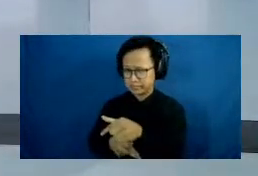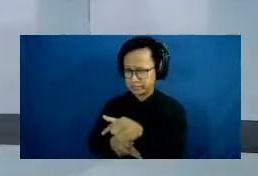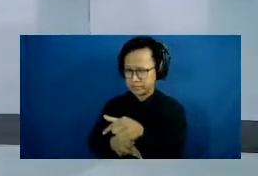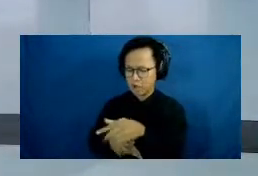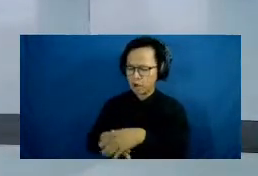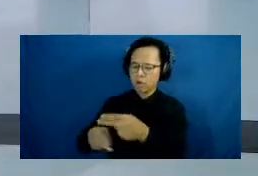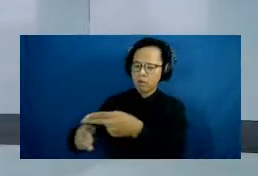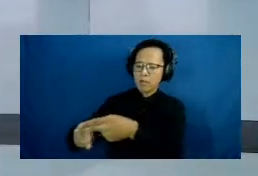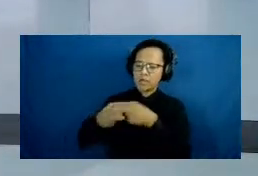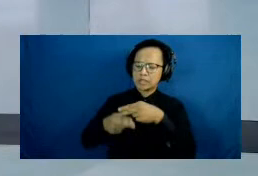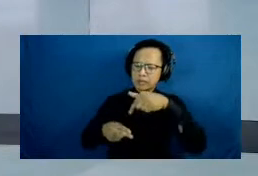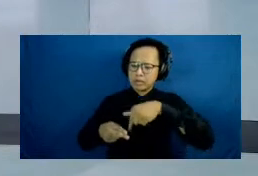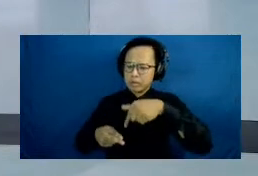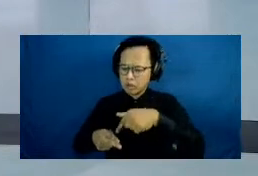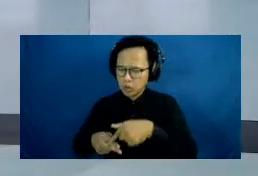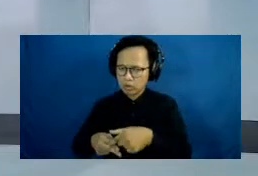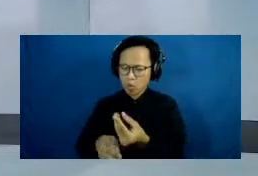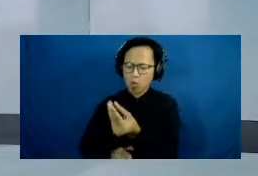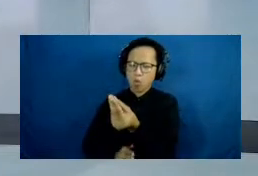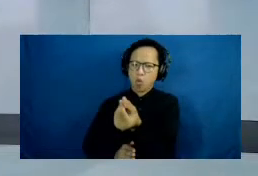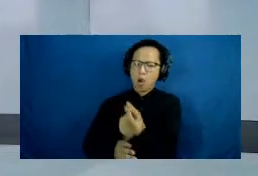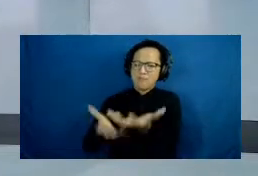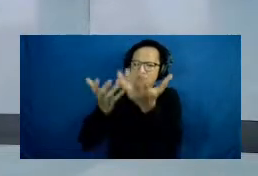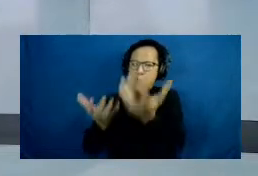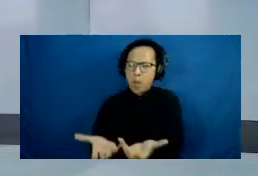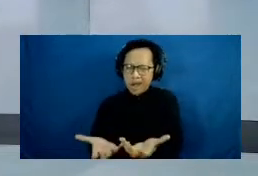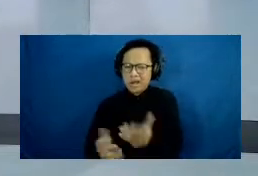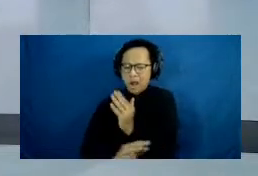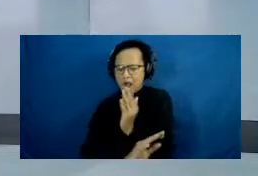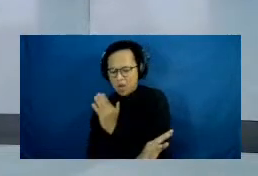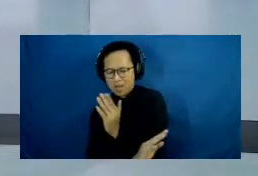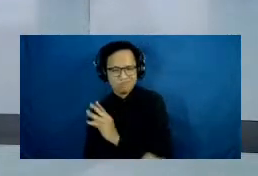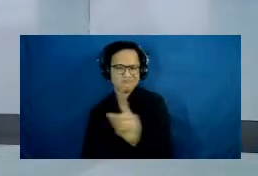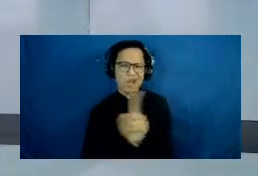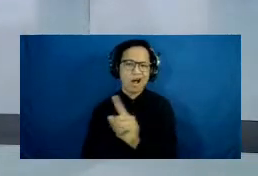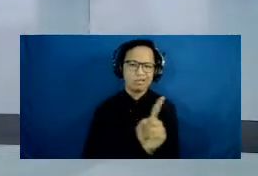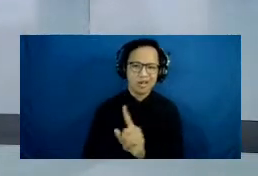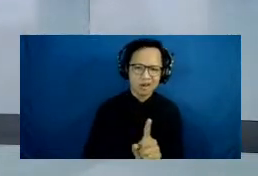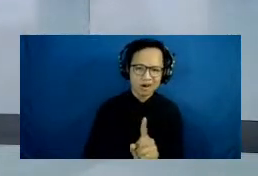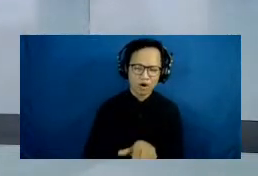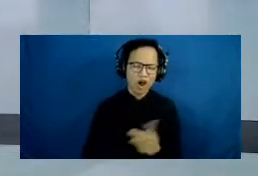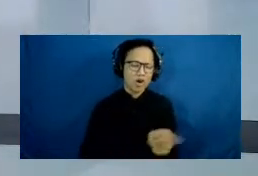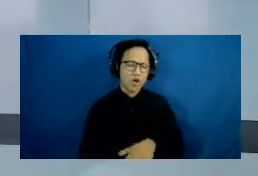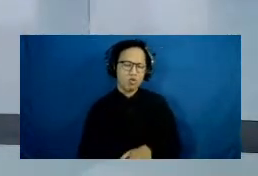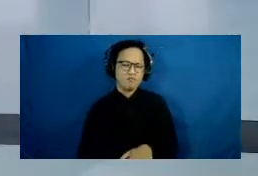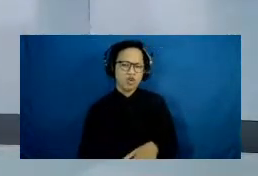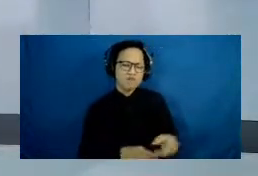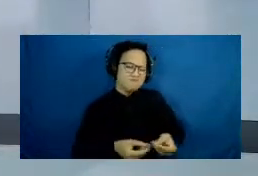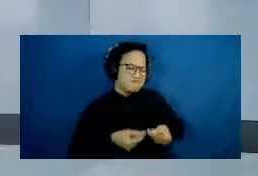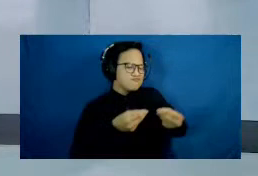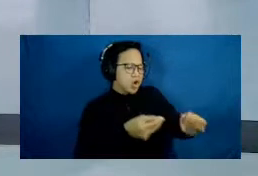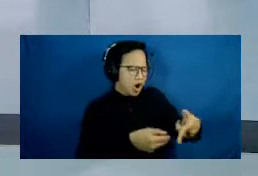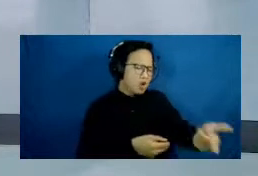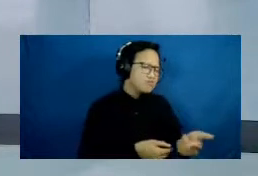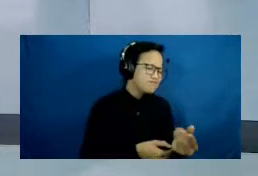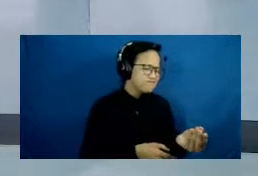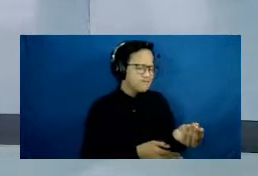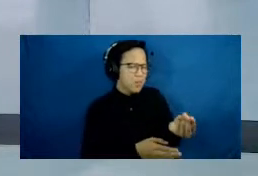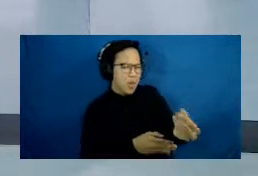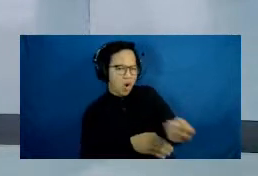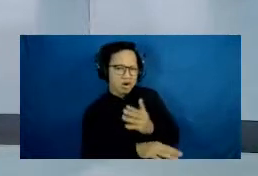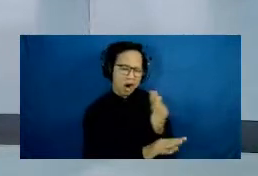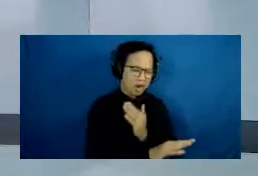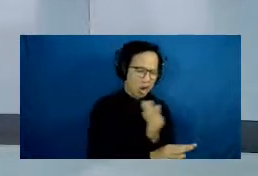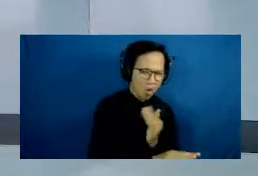itu tidak dibebani biaya di awal. Itu penting itu. Jadi kalau ada pihak-pihak yang minta biaya di awal atau dibayar di muka untuk